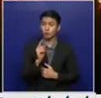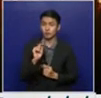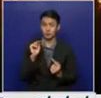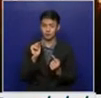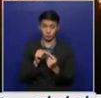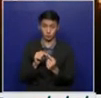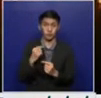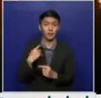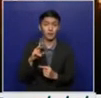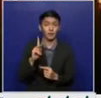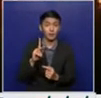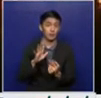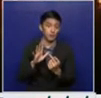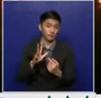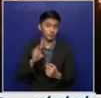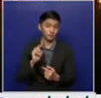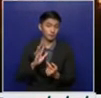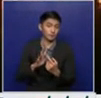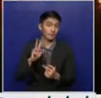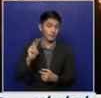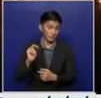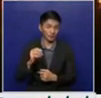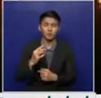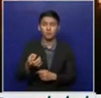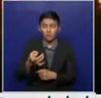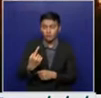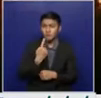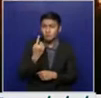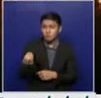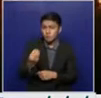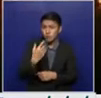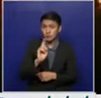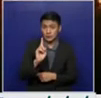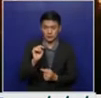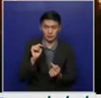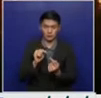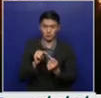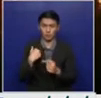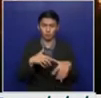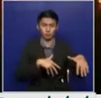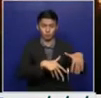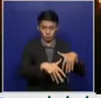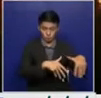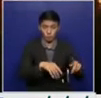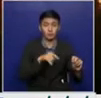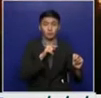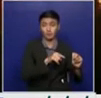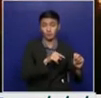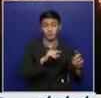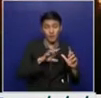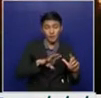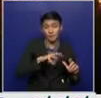อังกูรศิริโภคานนท์และท่านนายกอนุชาศิริโภคานนท์และโดยเฉพาะอย่างยิ่งพี่น้องประชาชนจากตำบลหนองระเวียงอำเภอเมือง